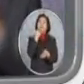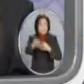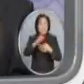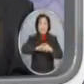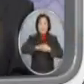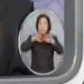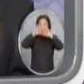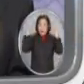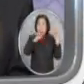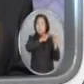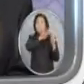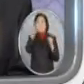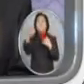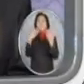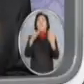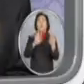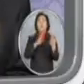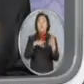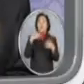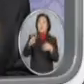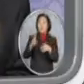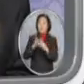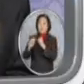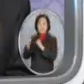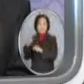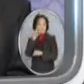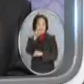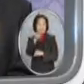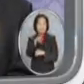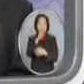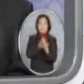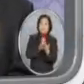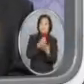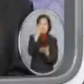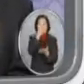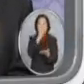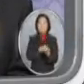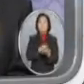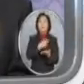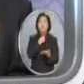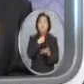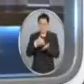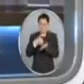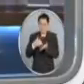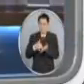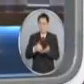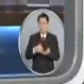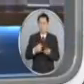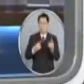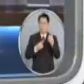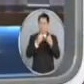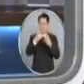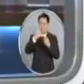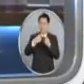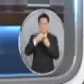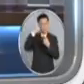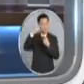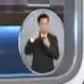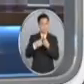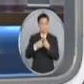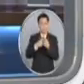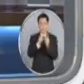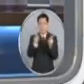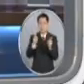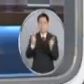贪腐，提出政绩，而苏家全除了拿出政见，也攻击马政府跳票。林瑞雄则是左右开弓，以